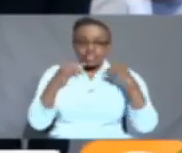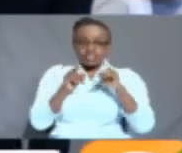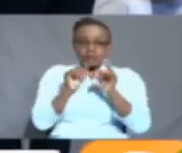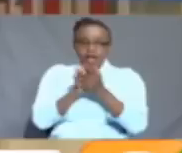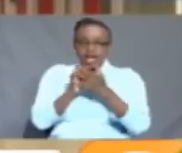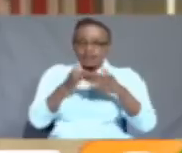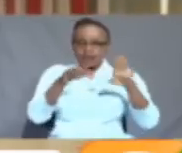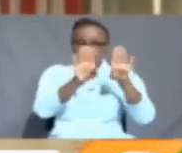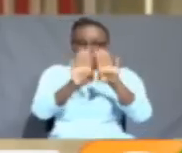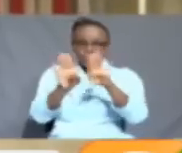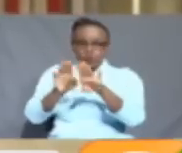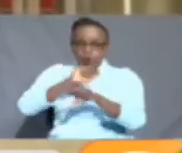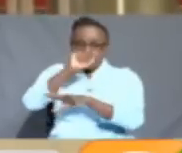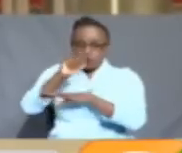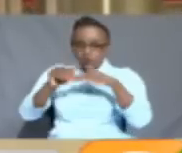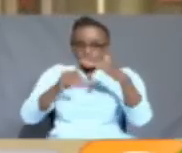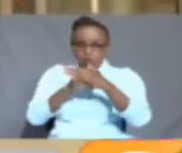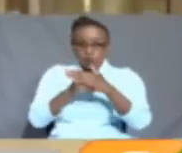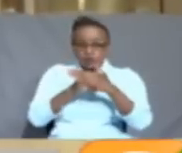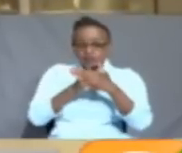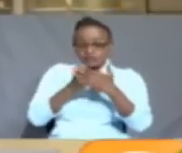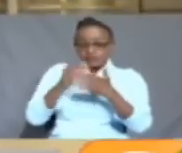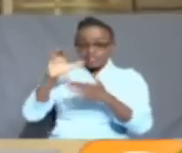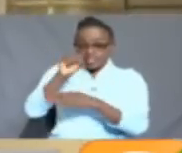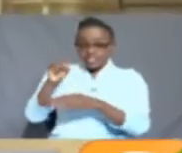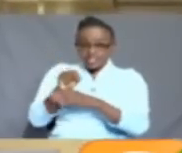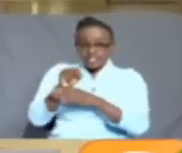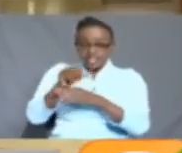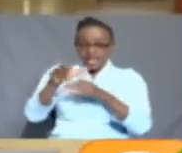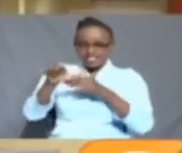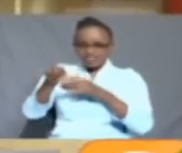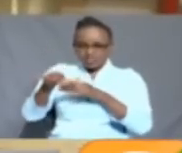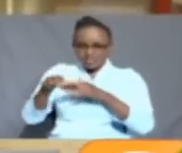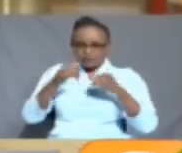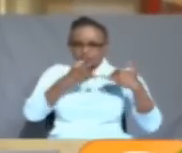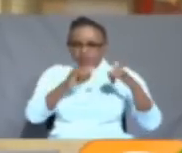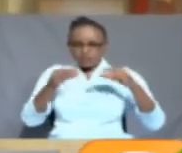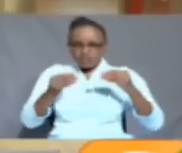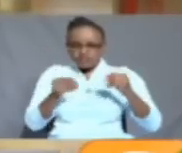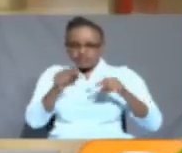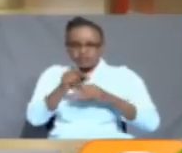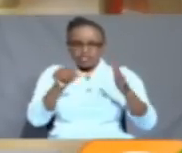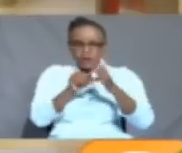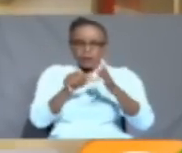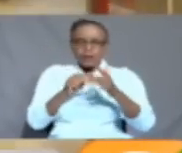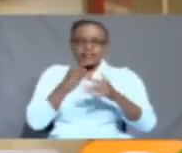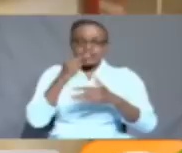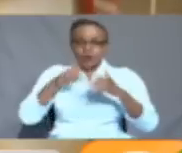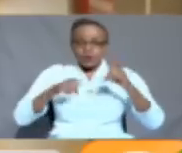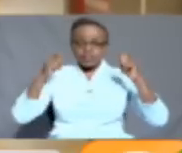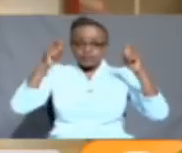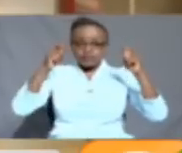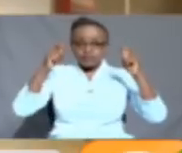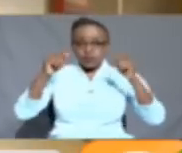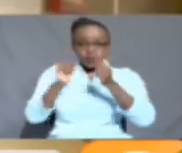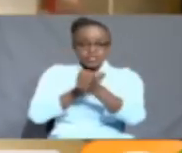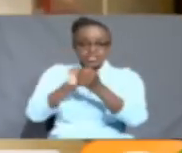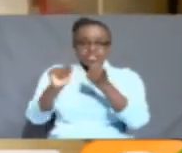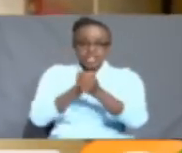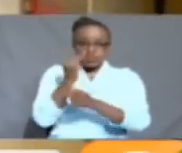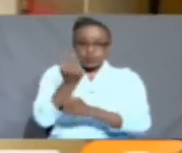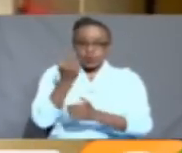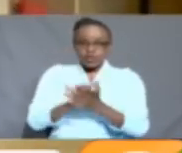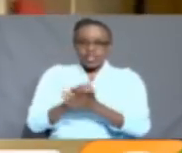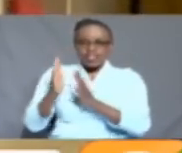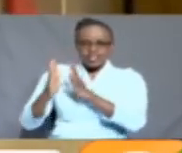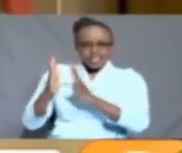milango iliyofungwa. Waziri wa uchukuzi akifika hapo kutathmini hali na kutaja mgomo huo kama uhalifu. This is a